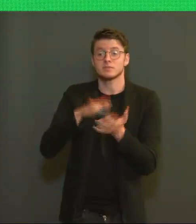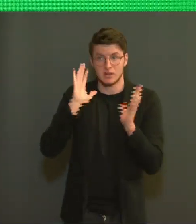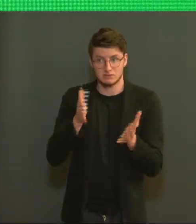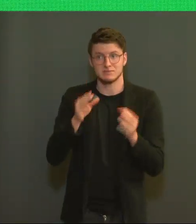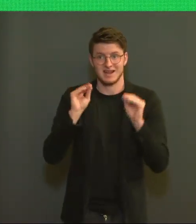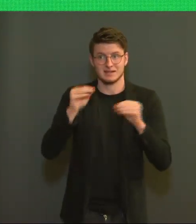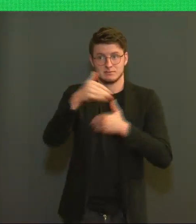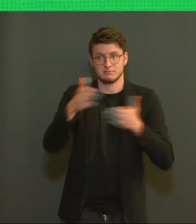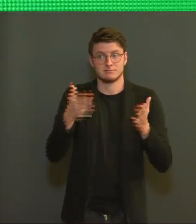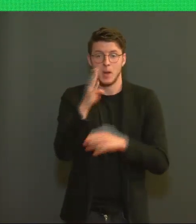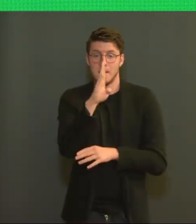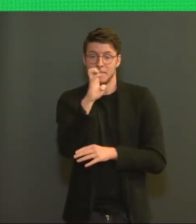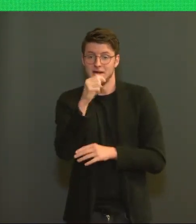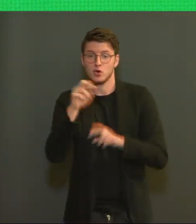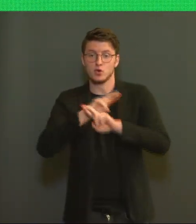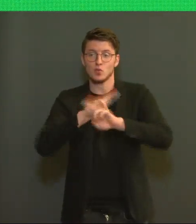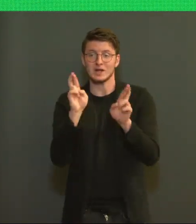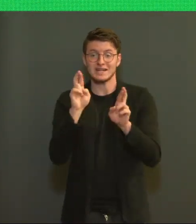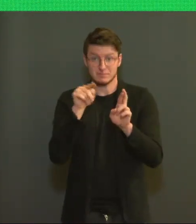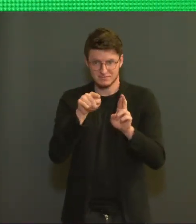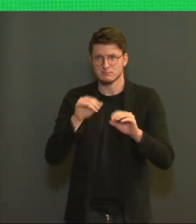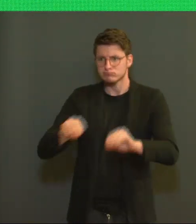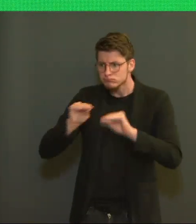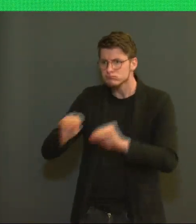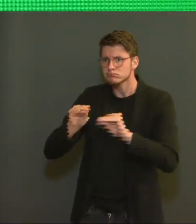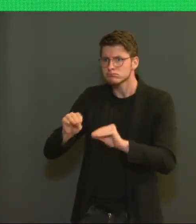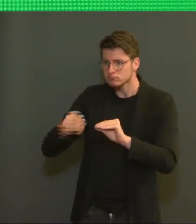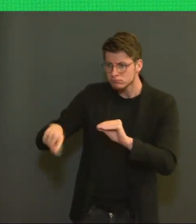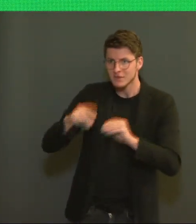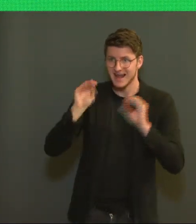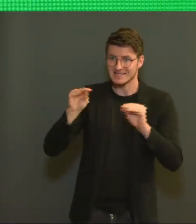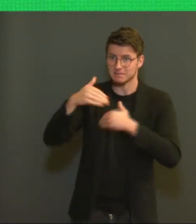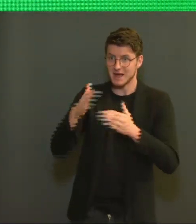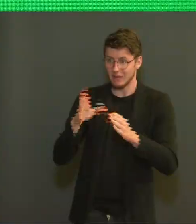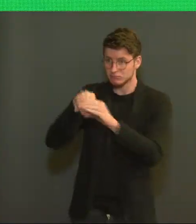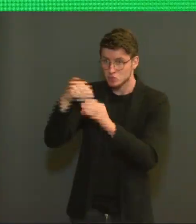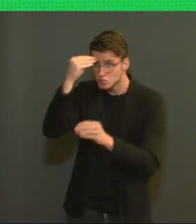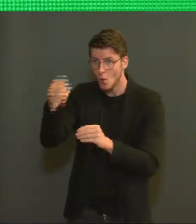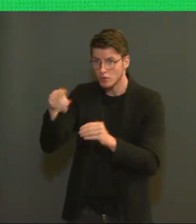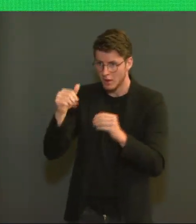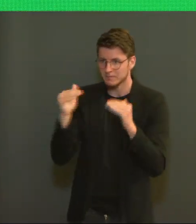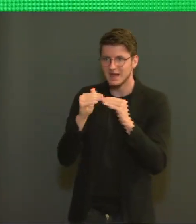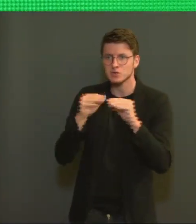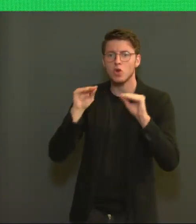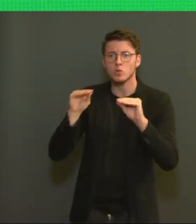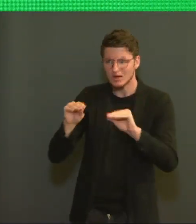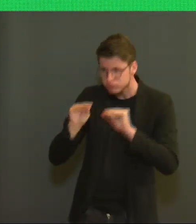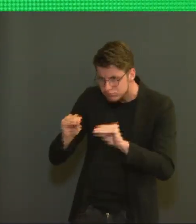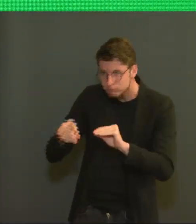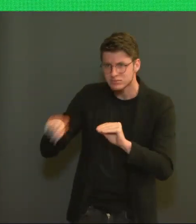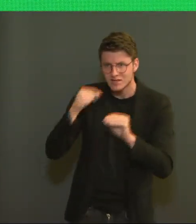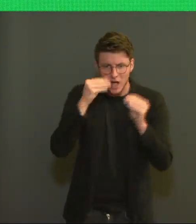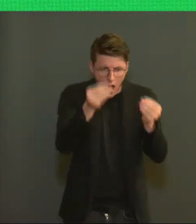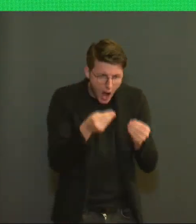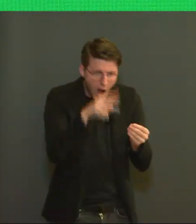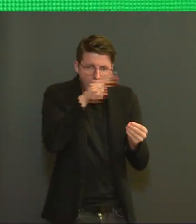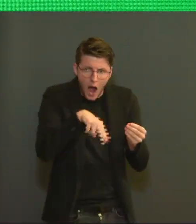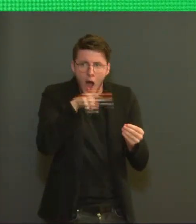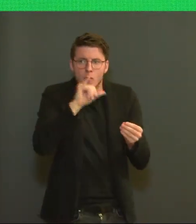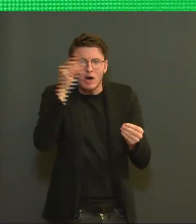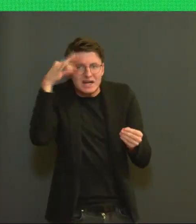een driedelig lessenpakket waarmee leerkrachten van het basisonderwijs aan de slag kunnen gaan om kinderen op een spelender wijs